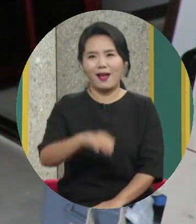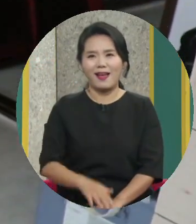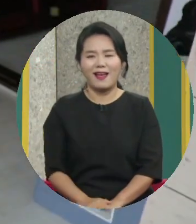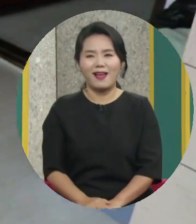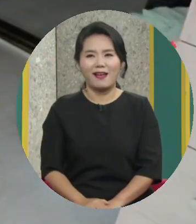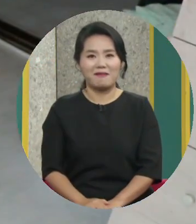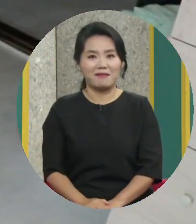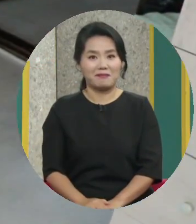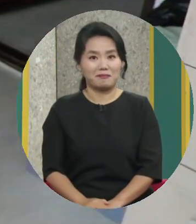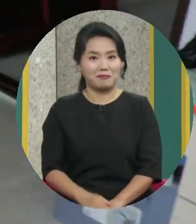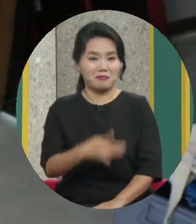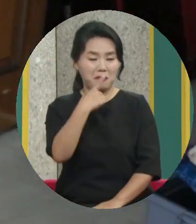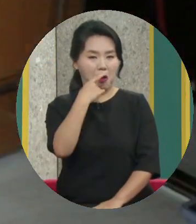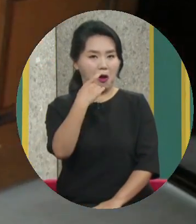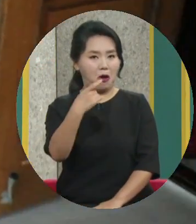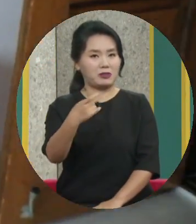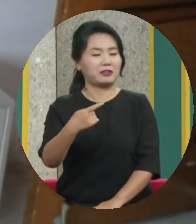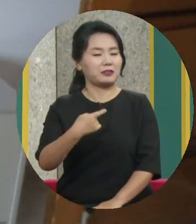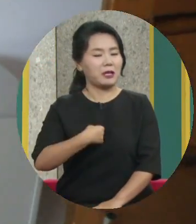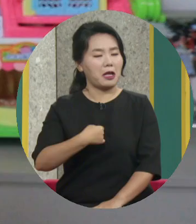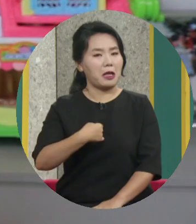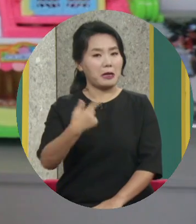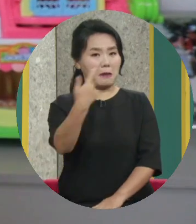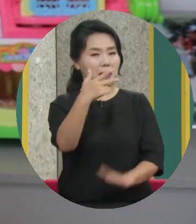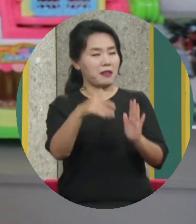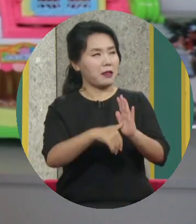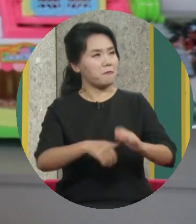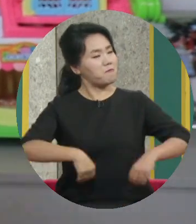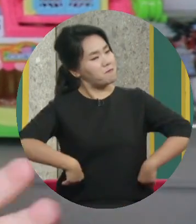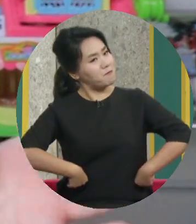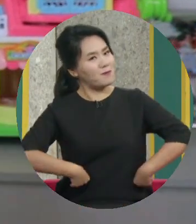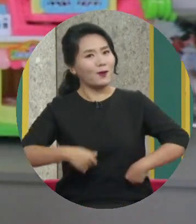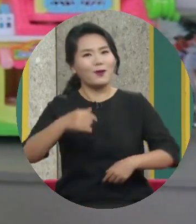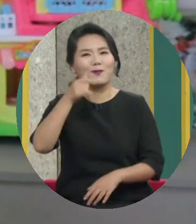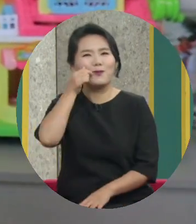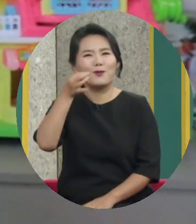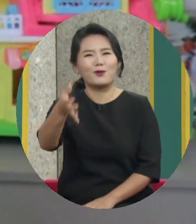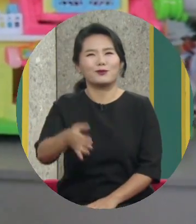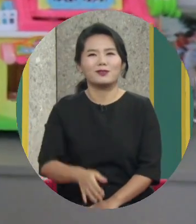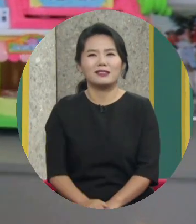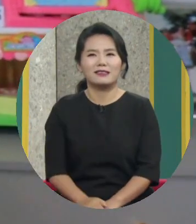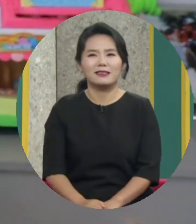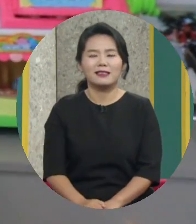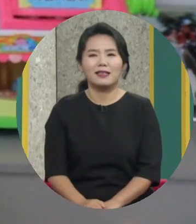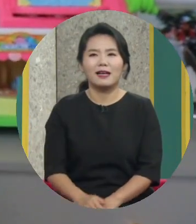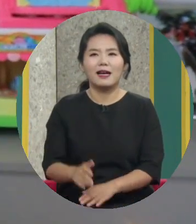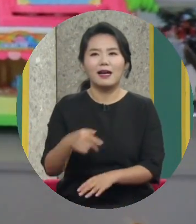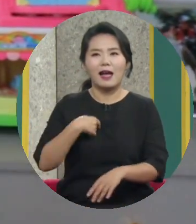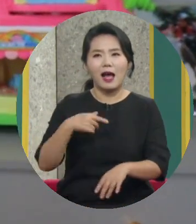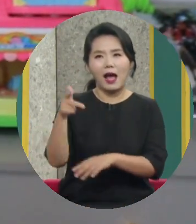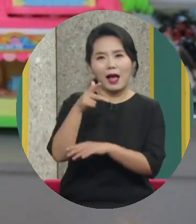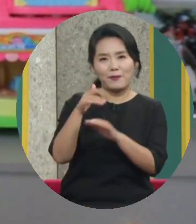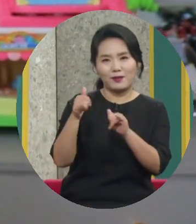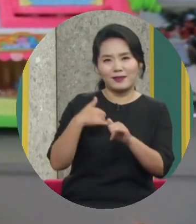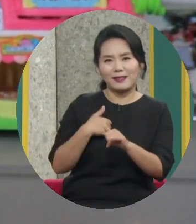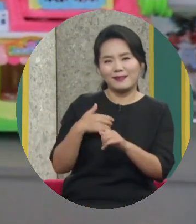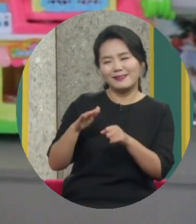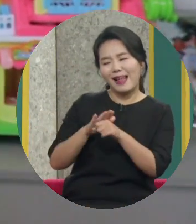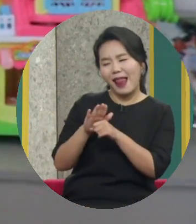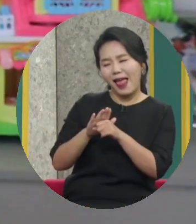근사한 쇼맨십까지 갖췄습니다. 감독님 정말 사랑해요. 아우, 감사합니다.